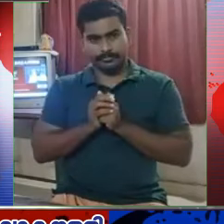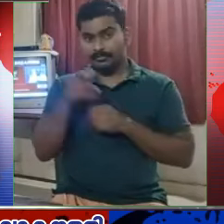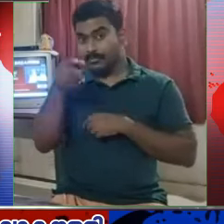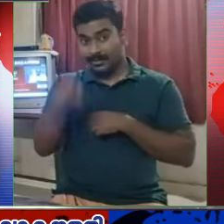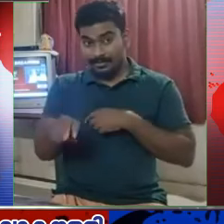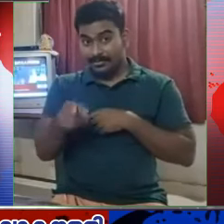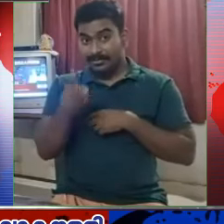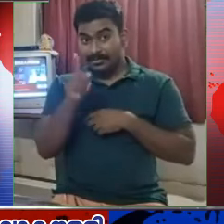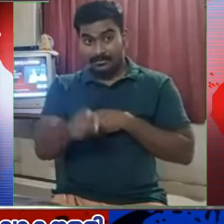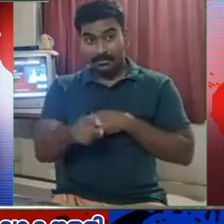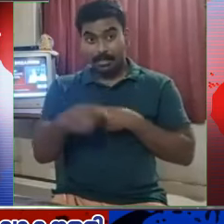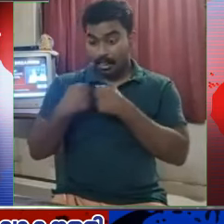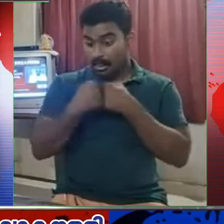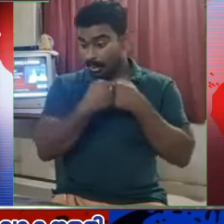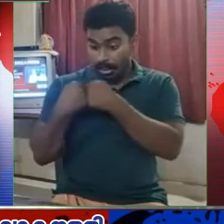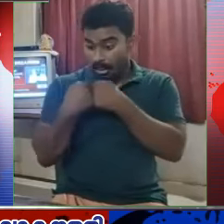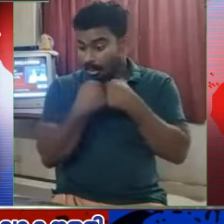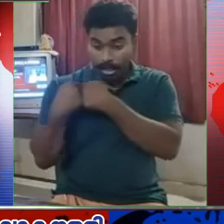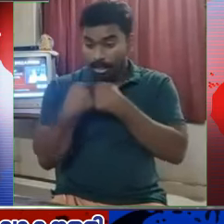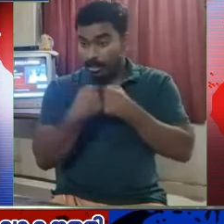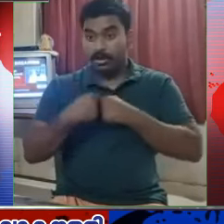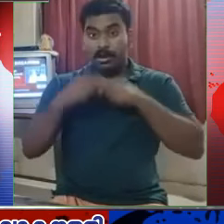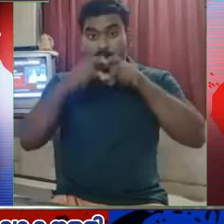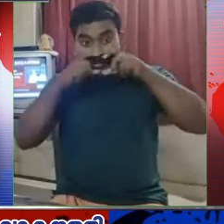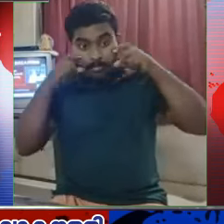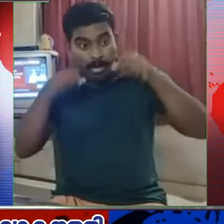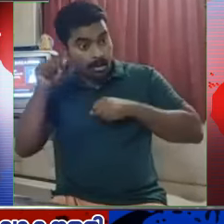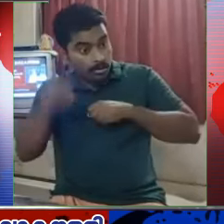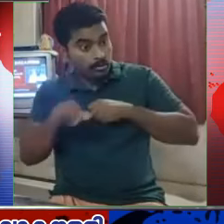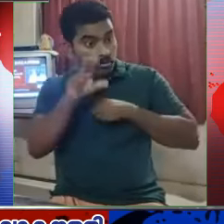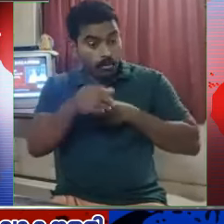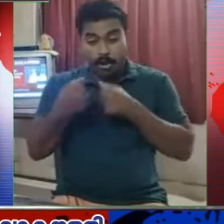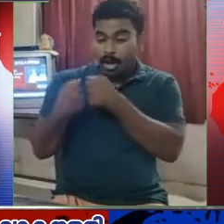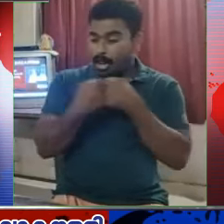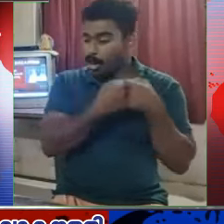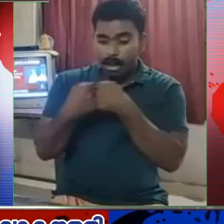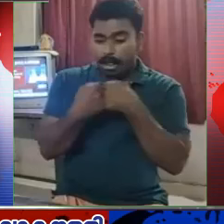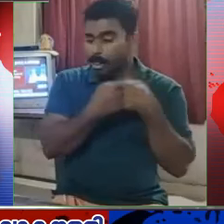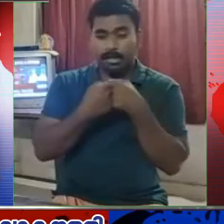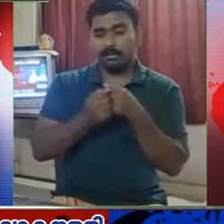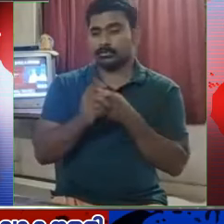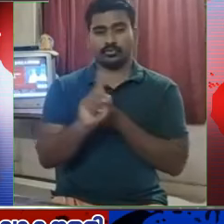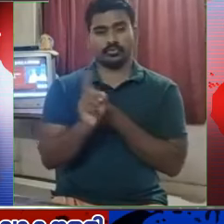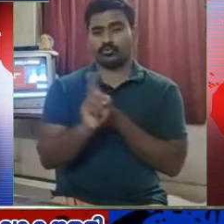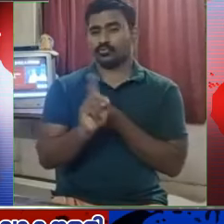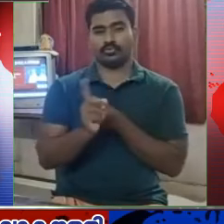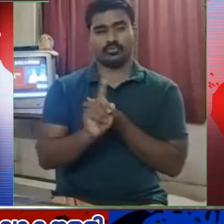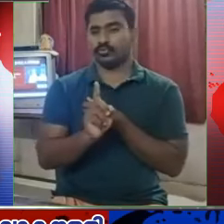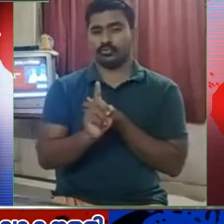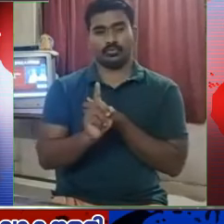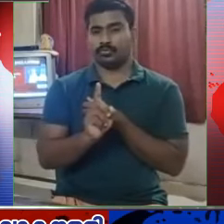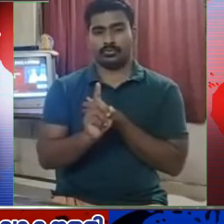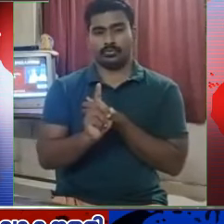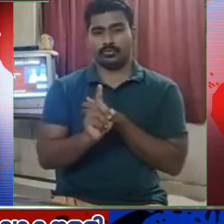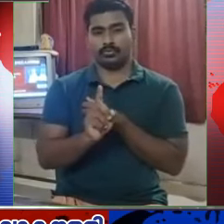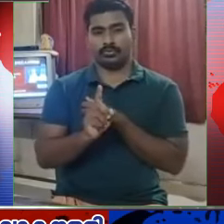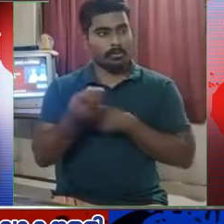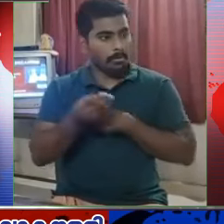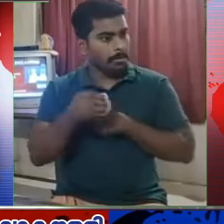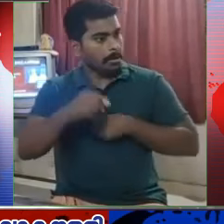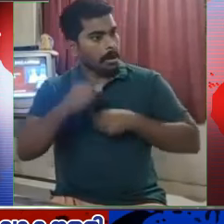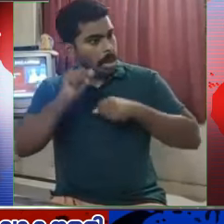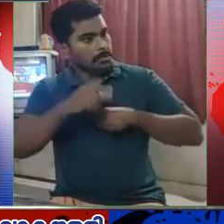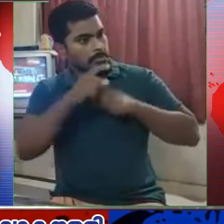മറ്റുള്ളവരിലേക്ക് എത്താതിരിക്കുക എന്ന കരുതലിൻ്റെ ഭാഗമായിട്ട് കൂടി മറ്റ് രാജ്യങ്ങളിൽ മാസ്ക് ധരിക്കുന്നവരുണ്ട്.